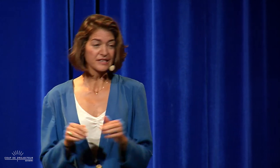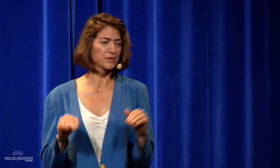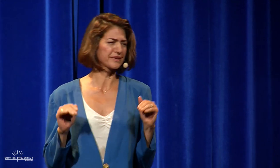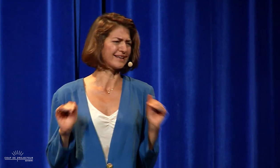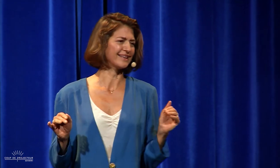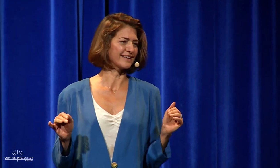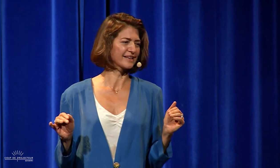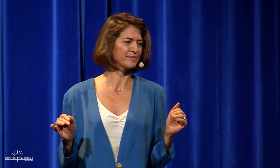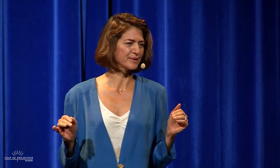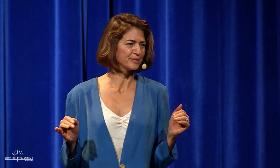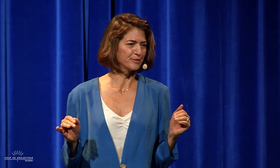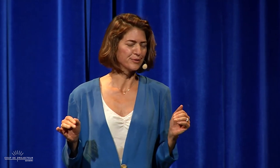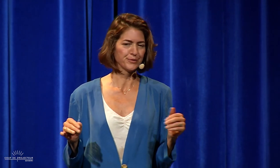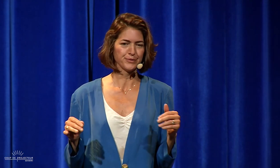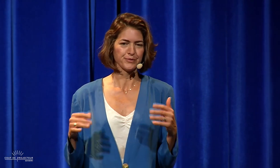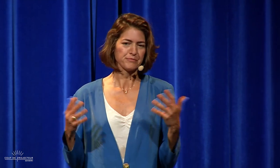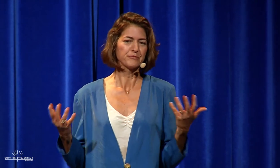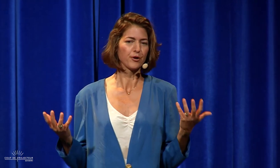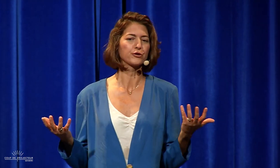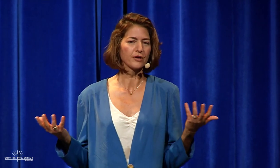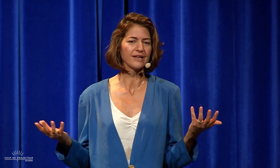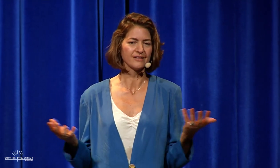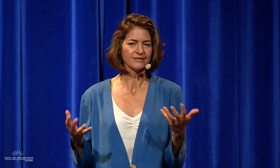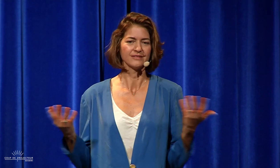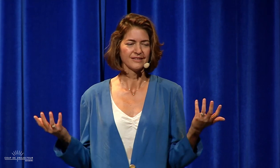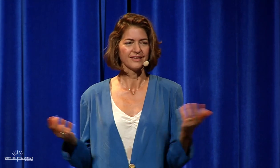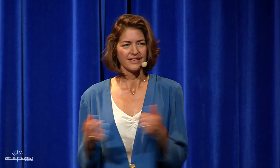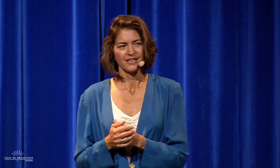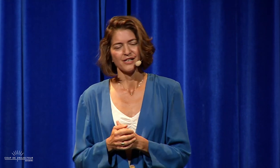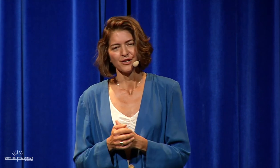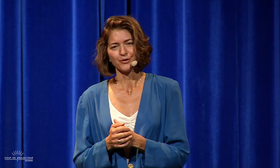À la question tarte à la crème du grand oral,